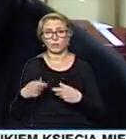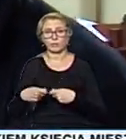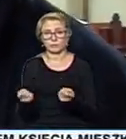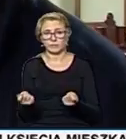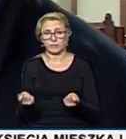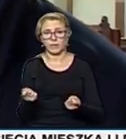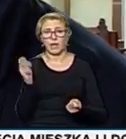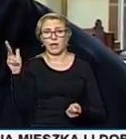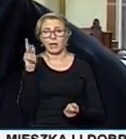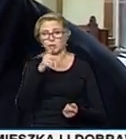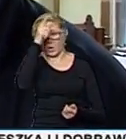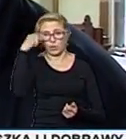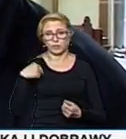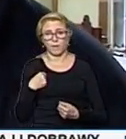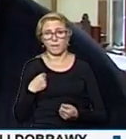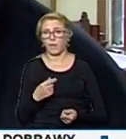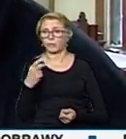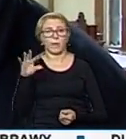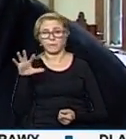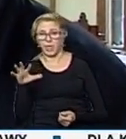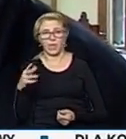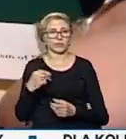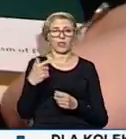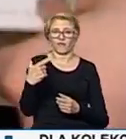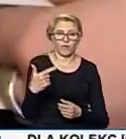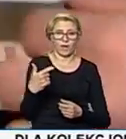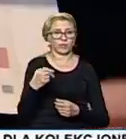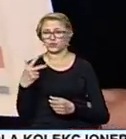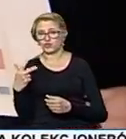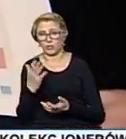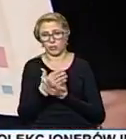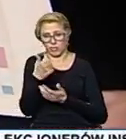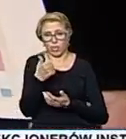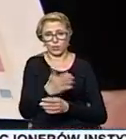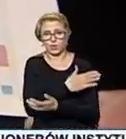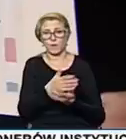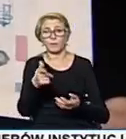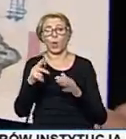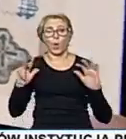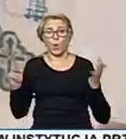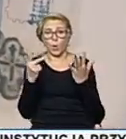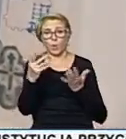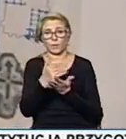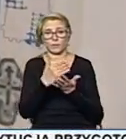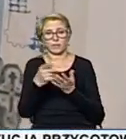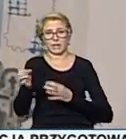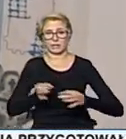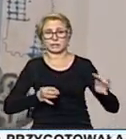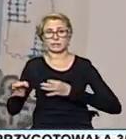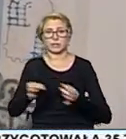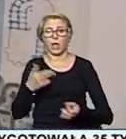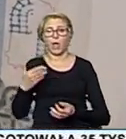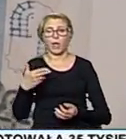sprzedawany każdej osobie. Nie 5, nie 2, nie 3. To 8 banknot kolekcjonerski w historii